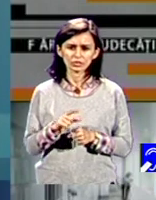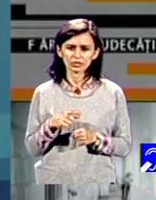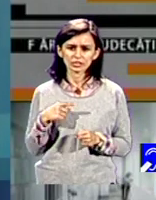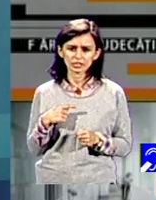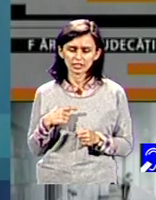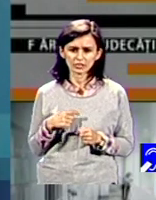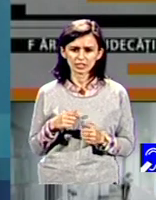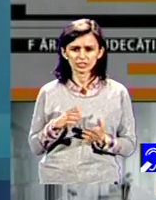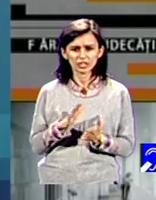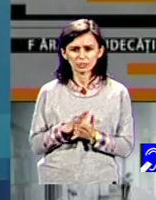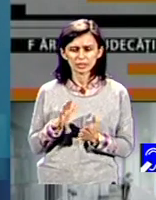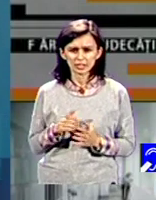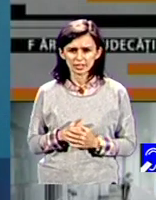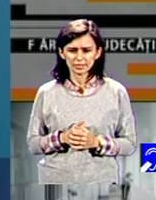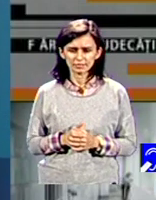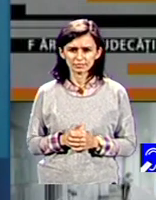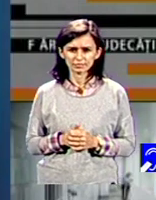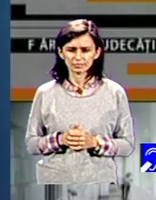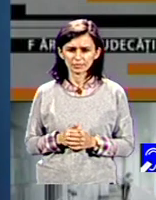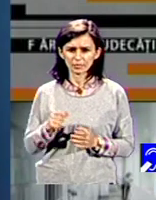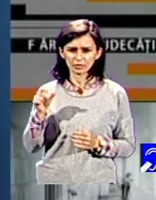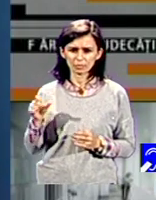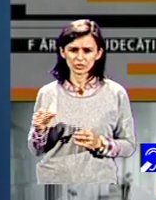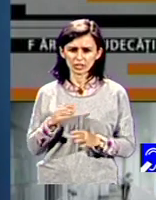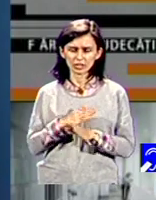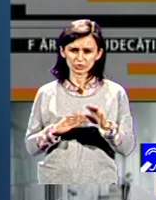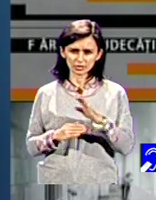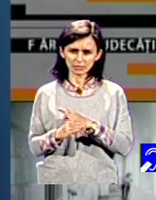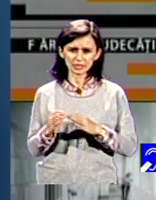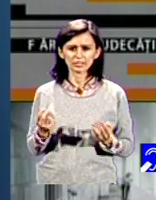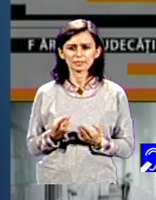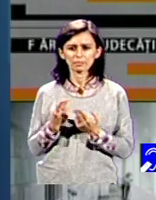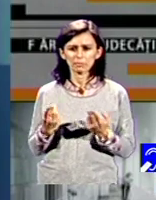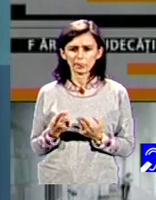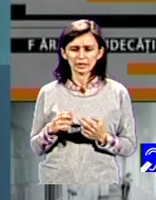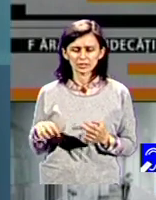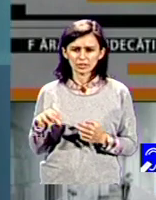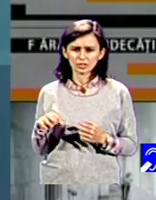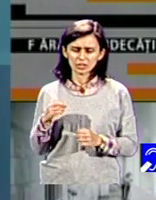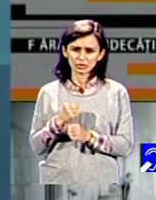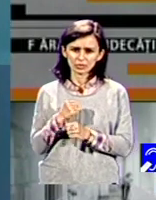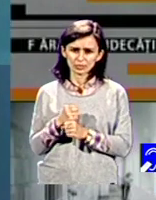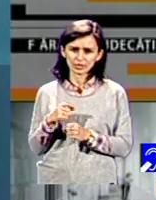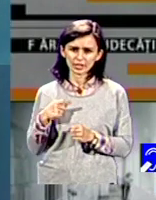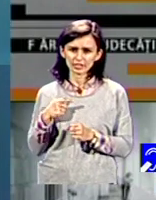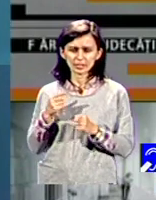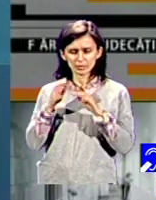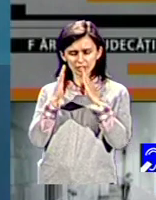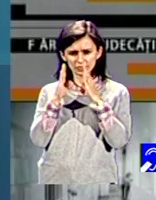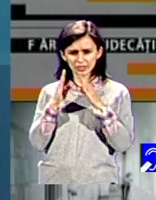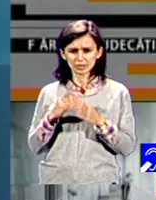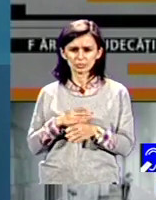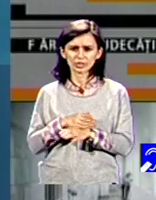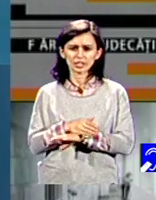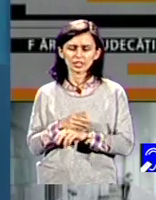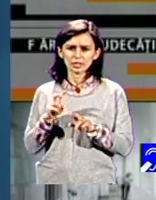Bun foarte importantă am ajuns în acest punct o persoană cu dizabilități Caută un loc de muncă prezenta pe retelele de socializare intra pe